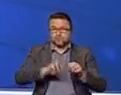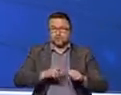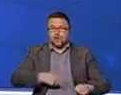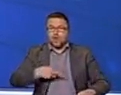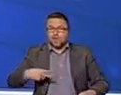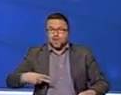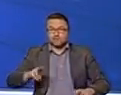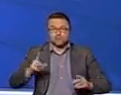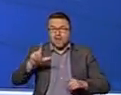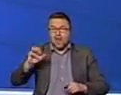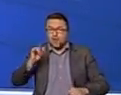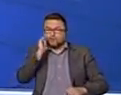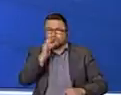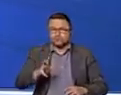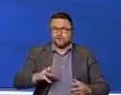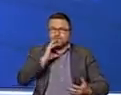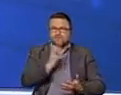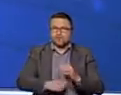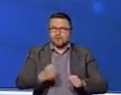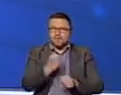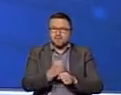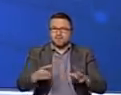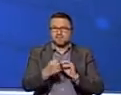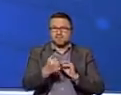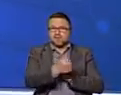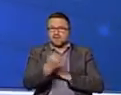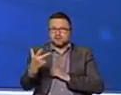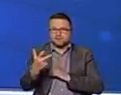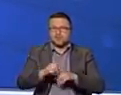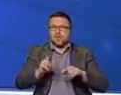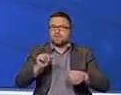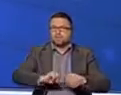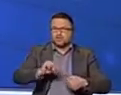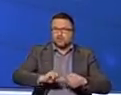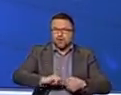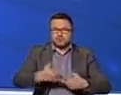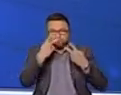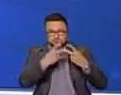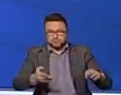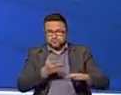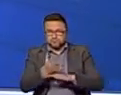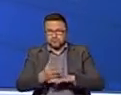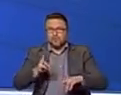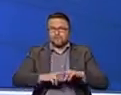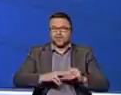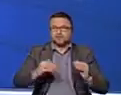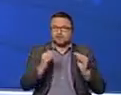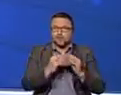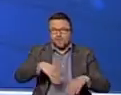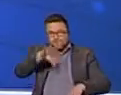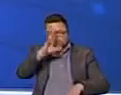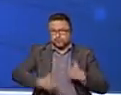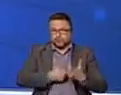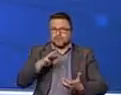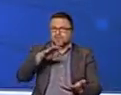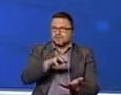duńskie zabawki na co dzień wykorzystują w pracy z uczniami klas 1-3 i z przedszkolakami. Odwiedzili podopiecznych Fundacji Dom w Łodzi i